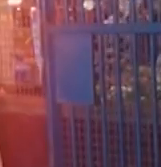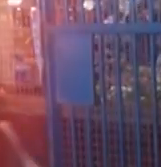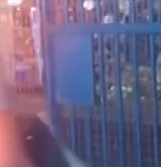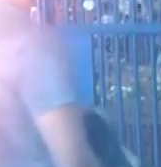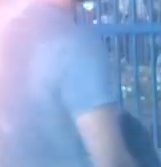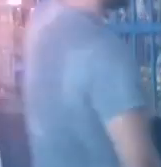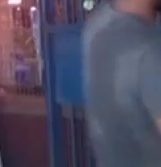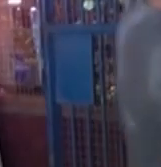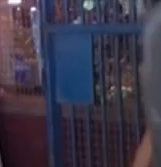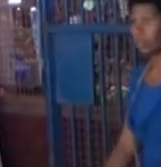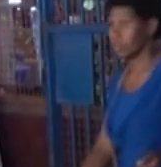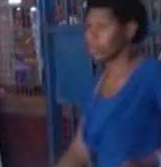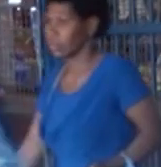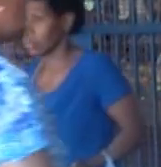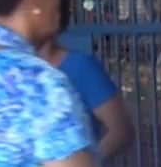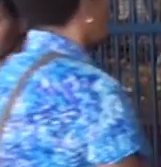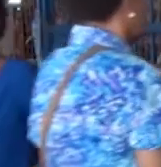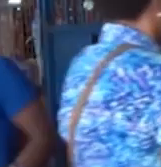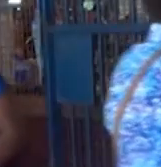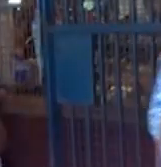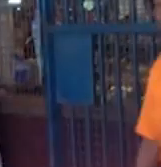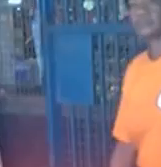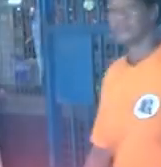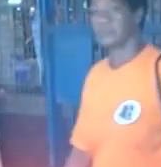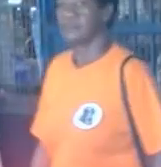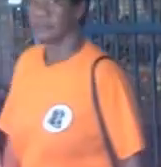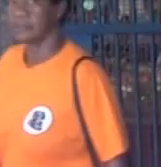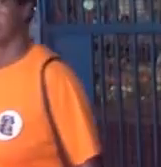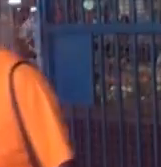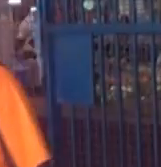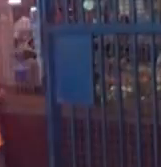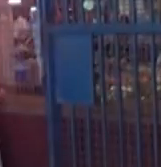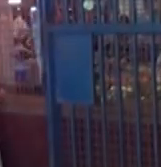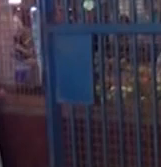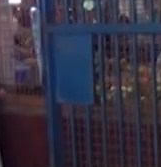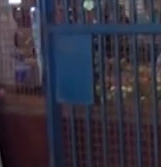हमारे सामने नाइक है गोंगो लेबू लटोका रेडियो फीजी 2